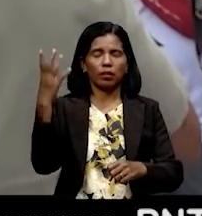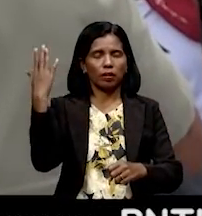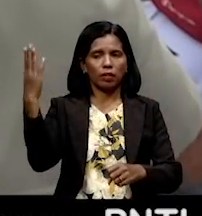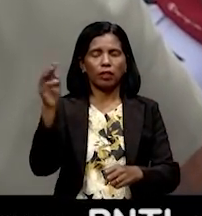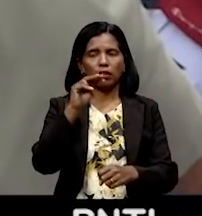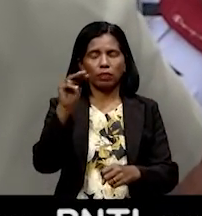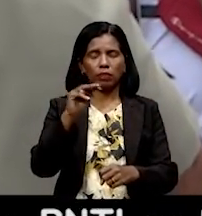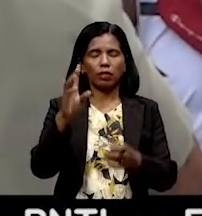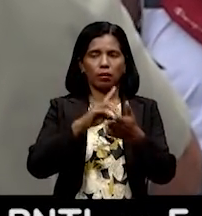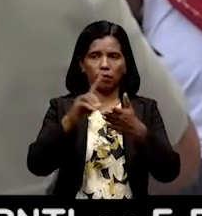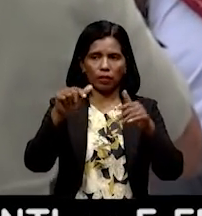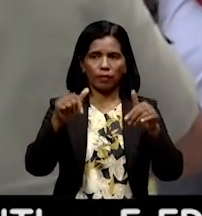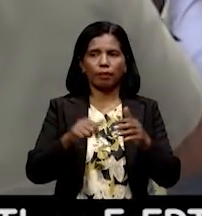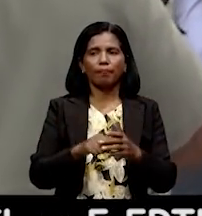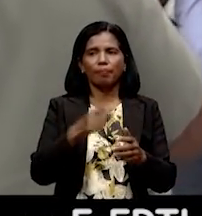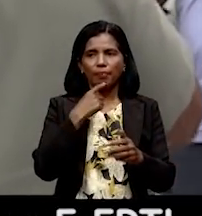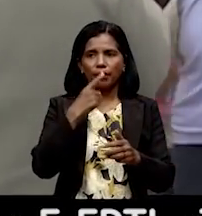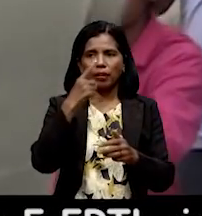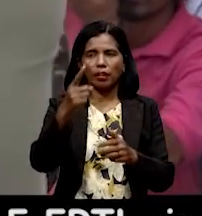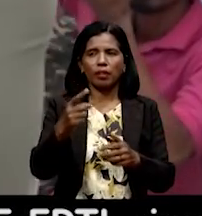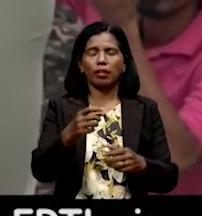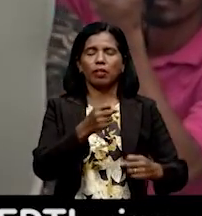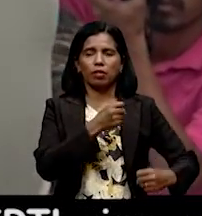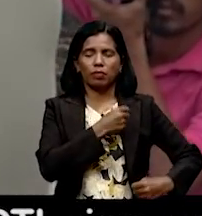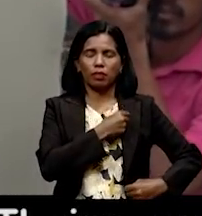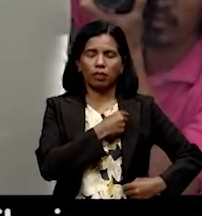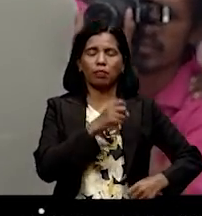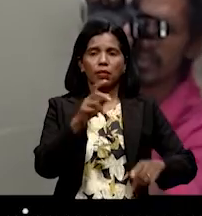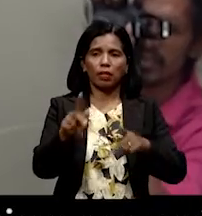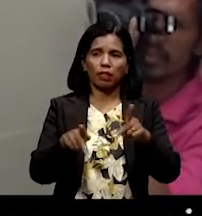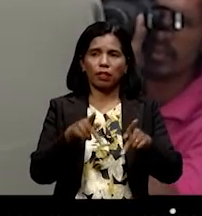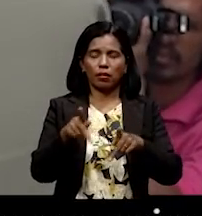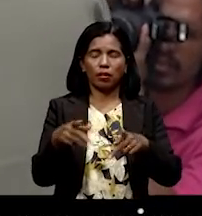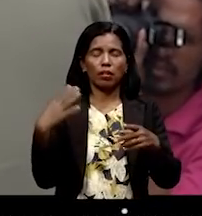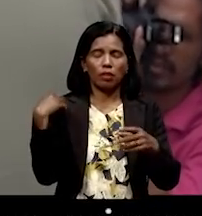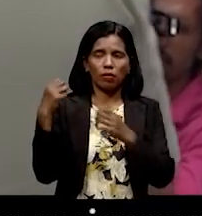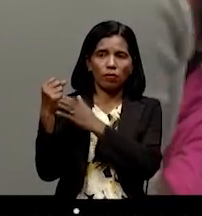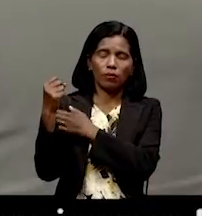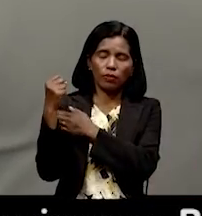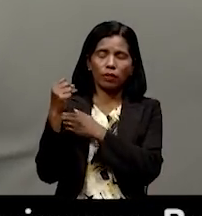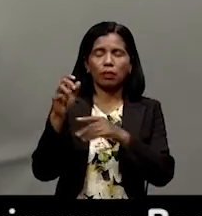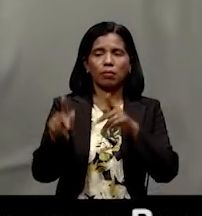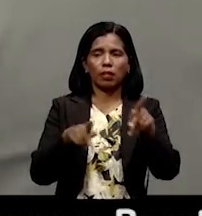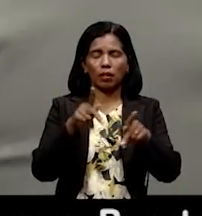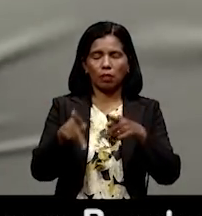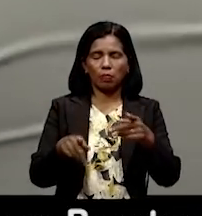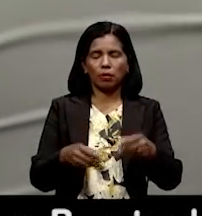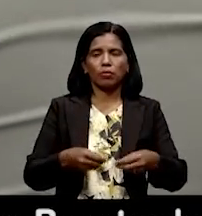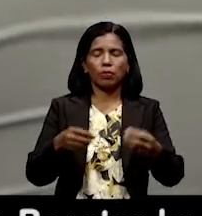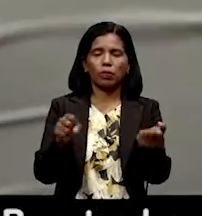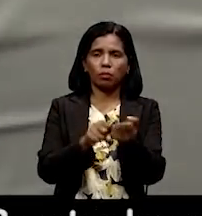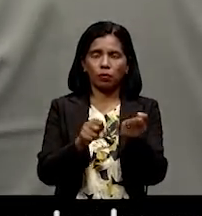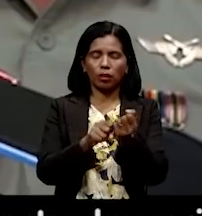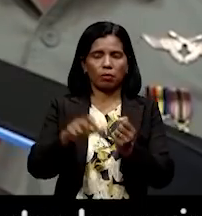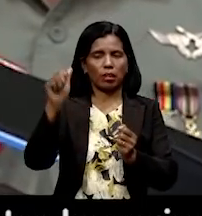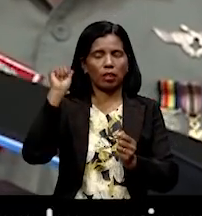nem. Lere hateten ne forsa makpovu inklimos veteran usiran ebe fo apoyo bania kandidatura.